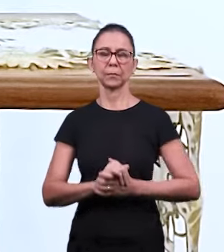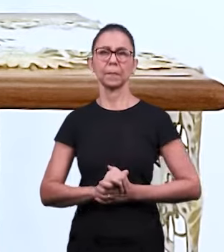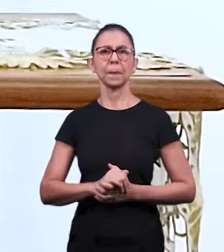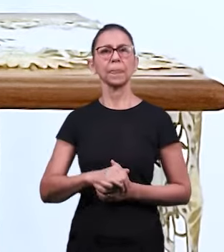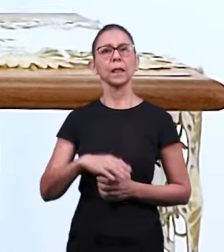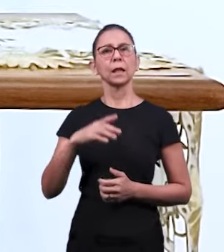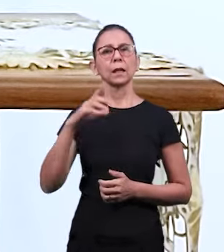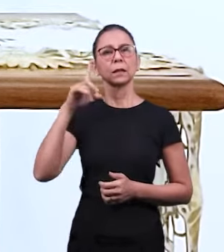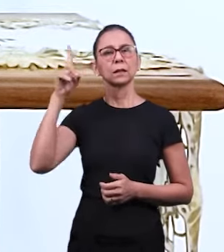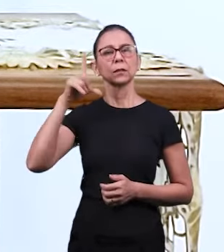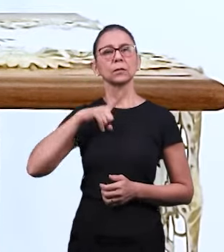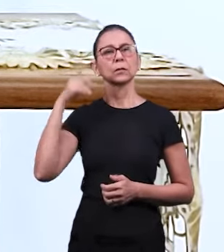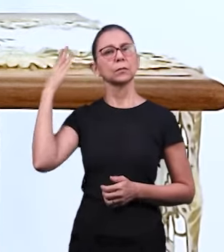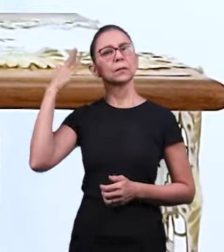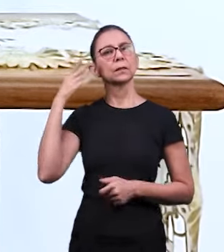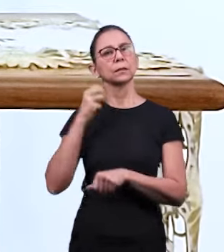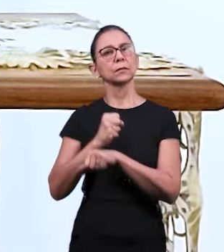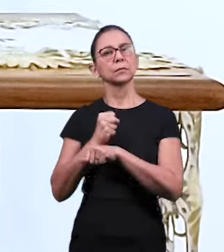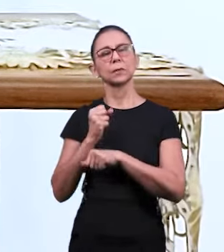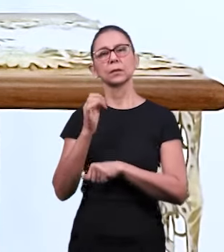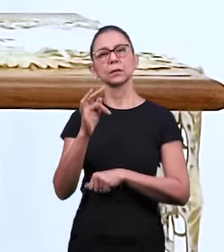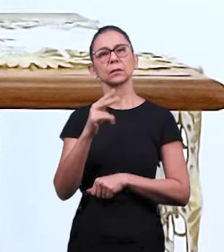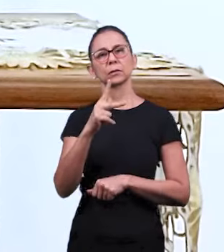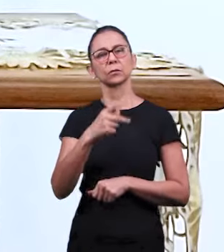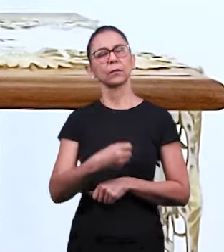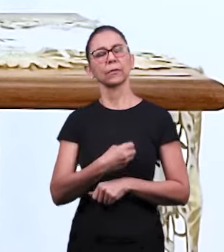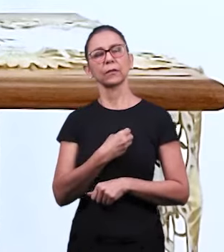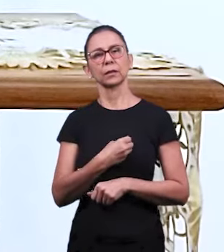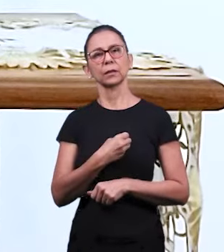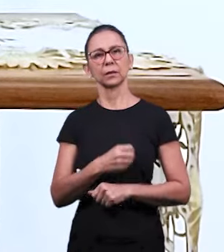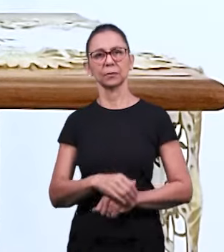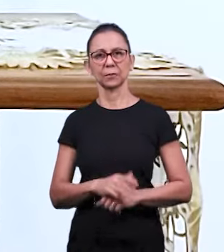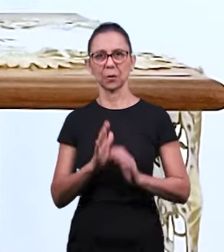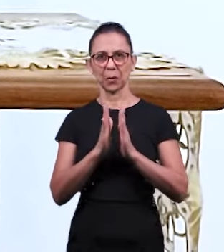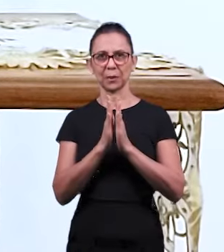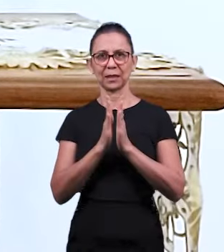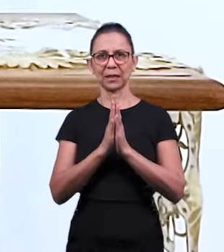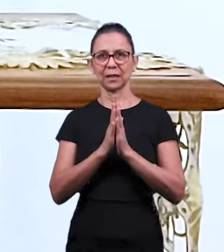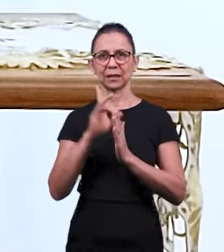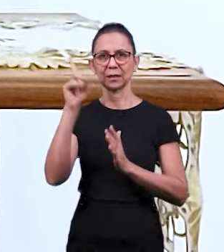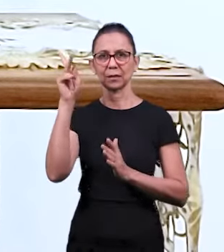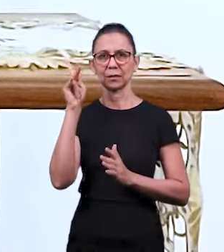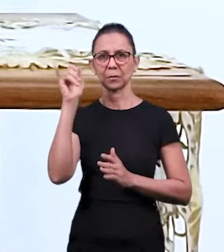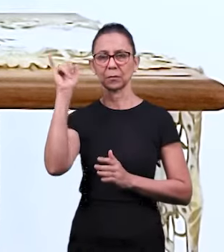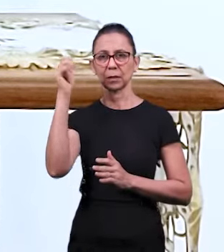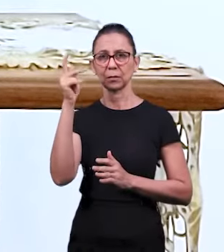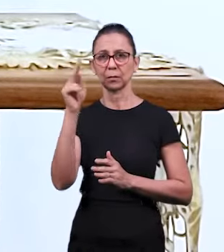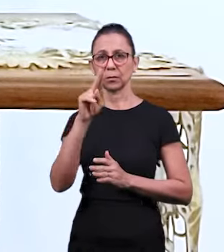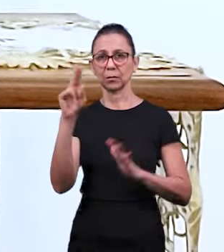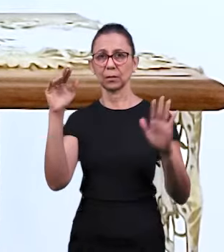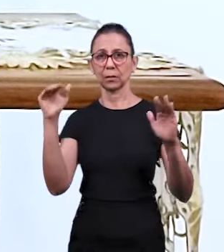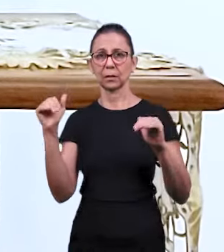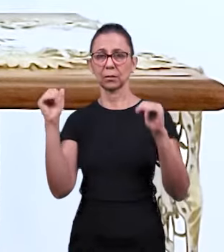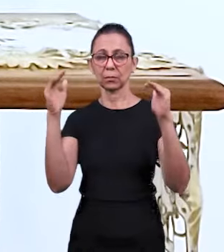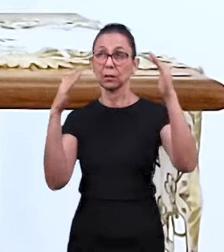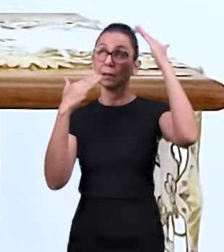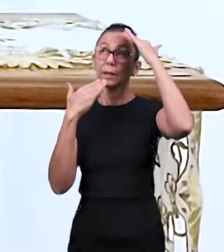слово надежды для вашего сердца. Помолимся. Господь, мы славим Тебя, мы поклоняемся Тебя, мы